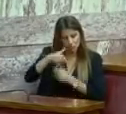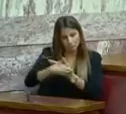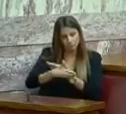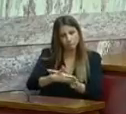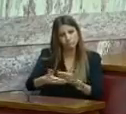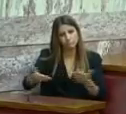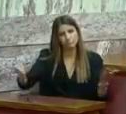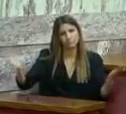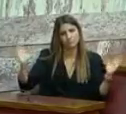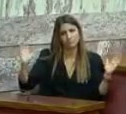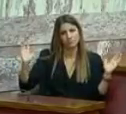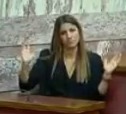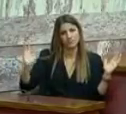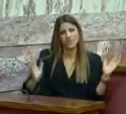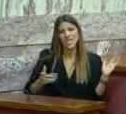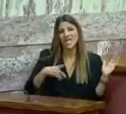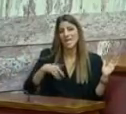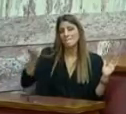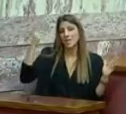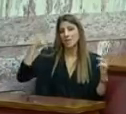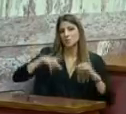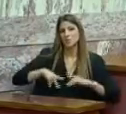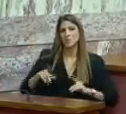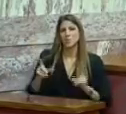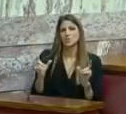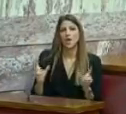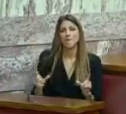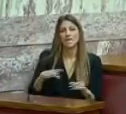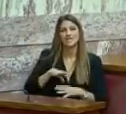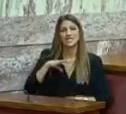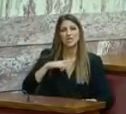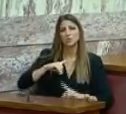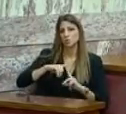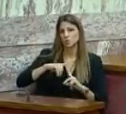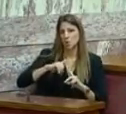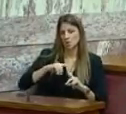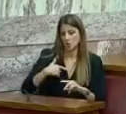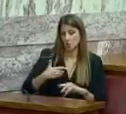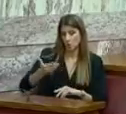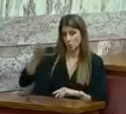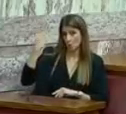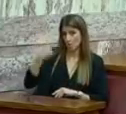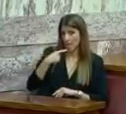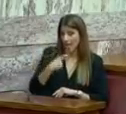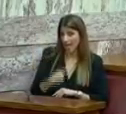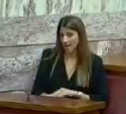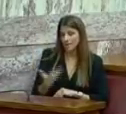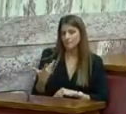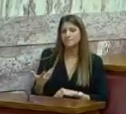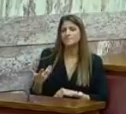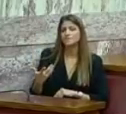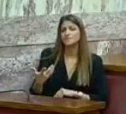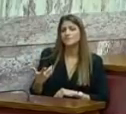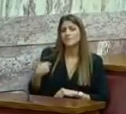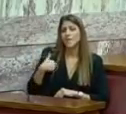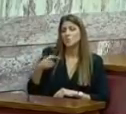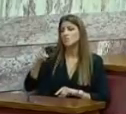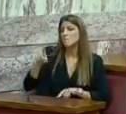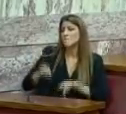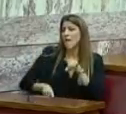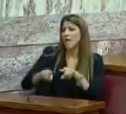μάχες. Ο κ. Τσοχαντζόπουλος τότε το επιχείρημα της κεβορίας επικαλείτο και δεν